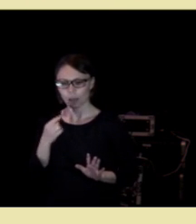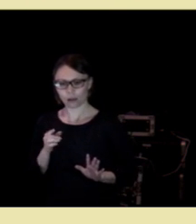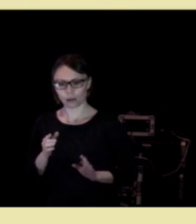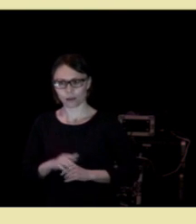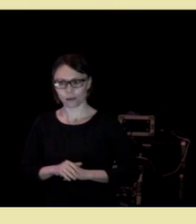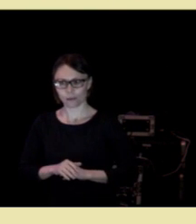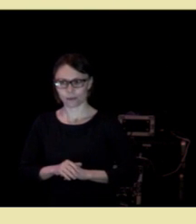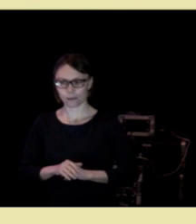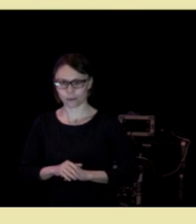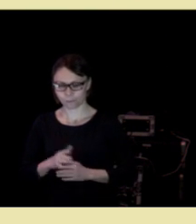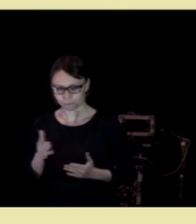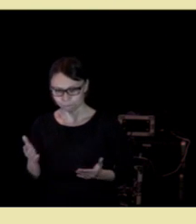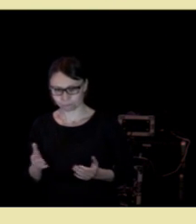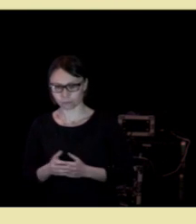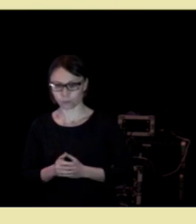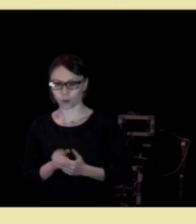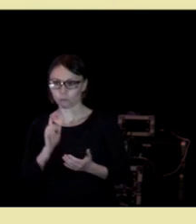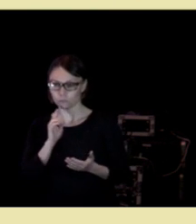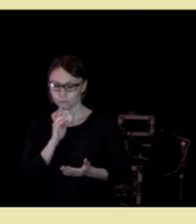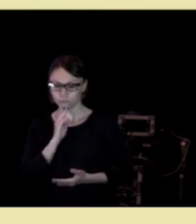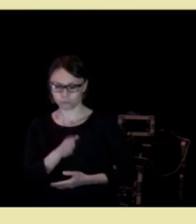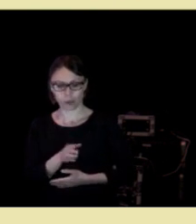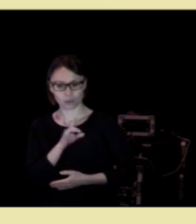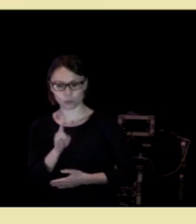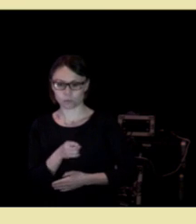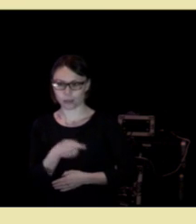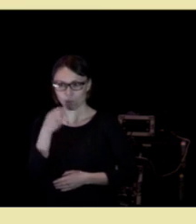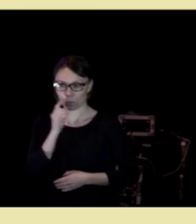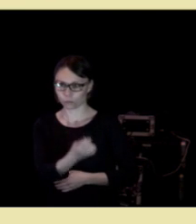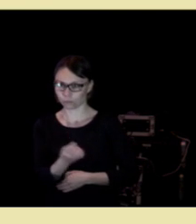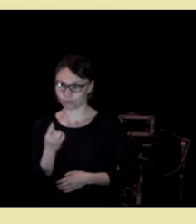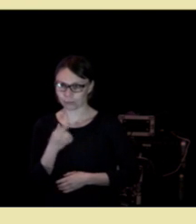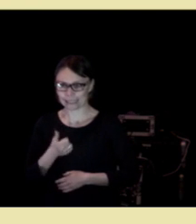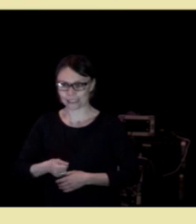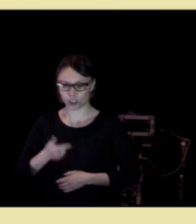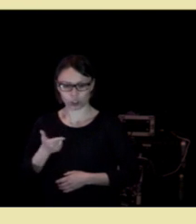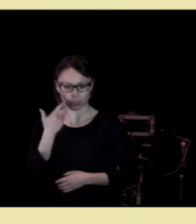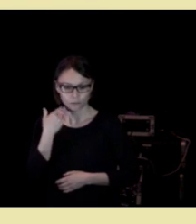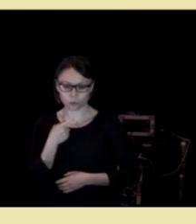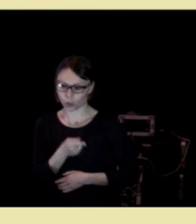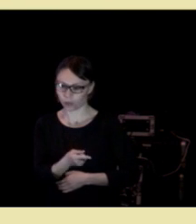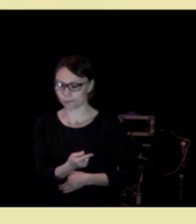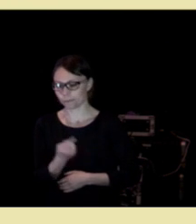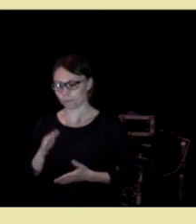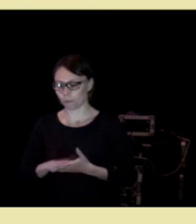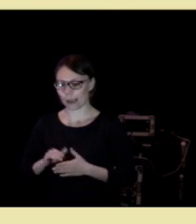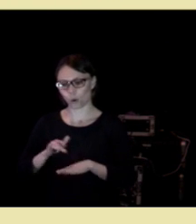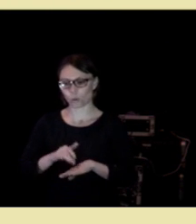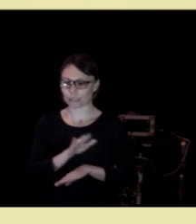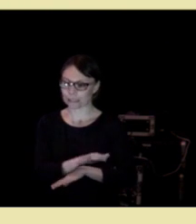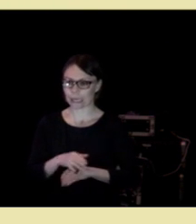også. Og stilte spørsmålet til denne bonden som kom inn. 67 år gammel, kom sammen med kona